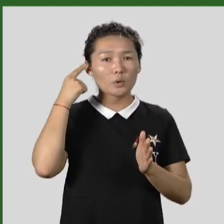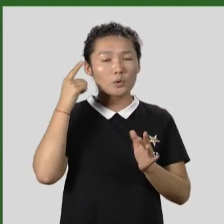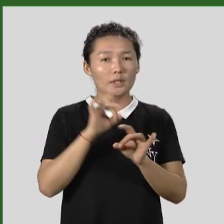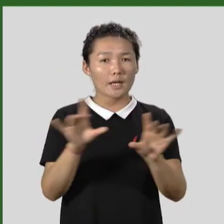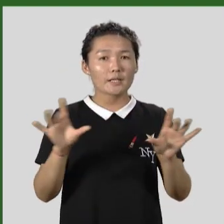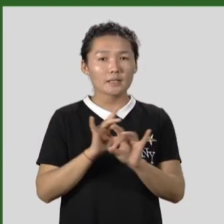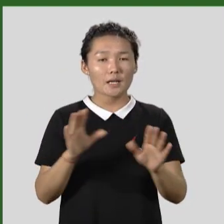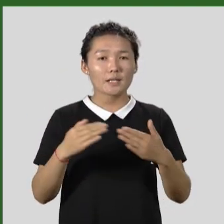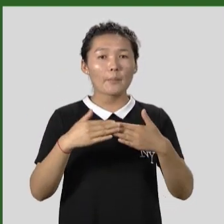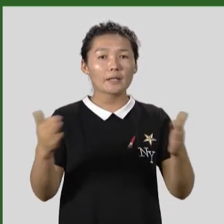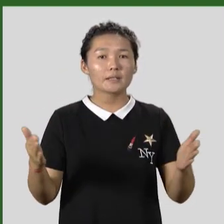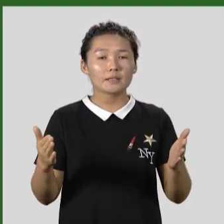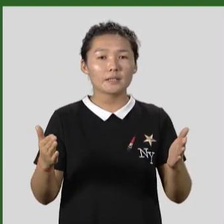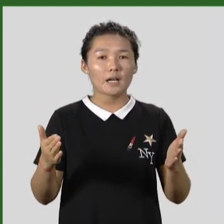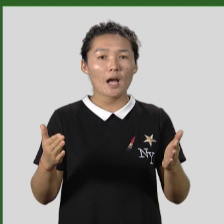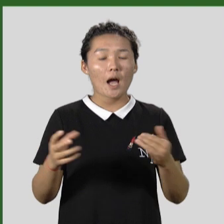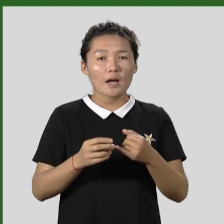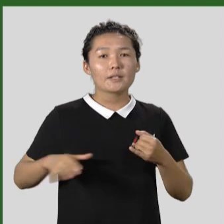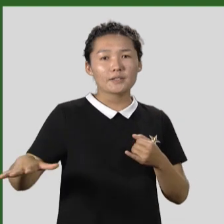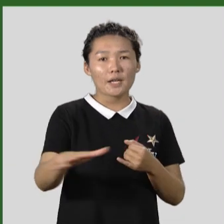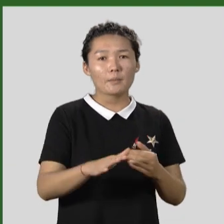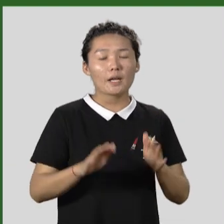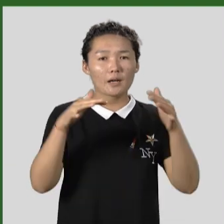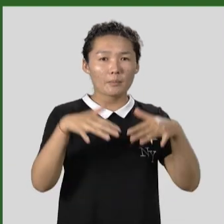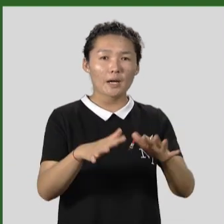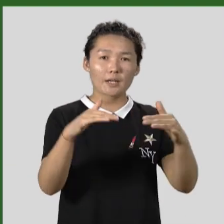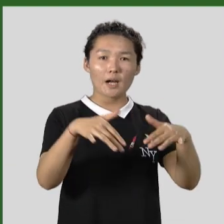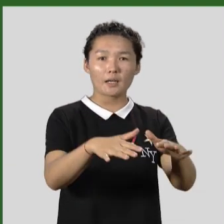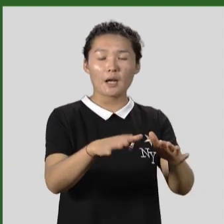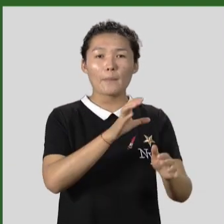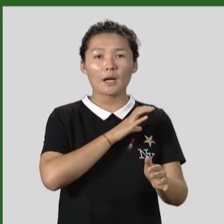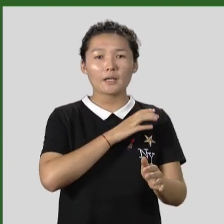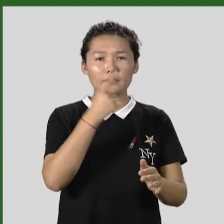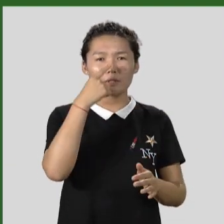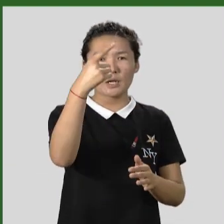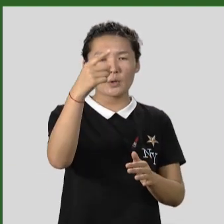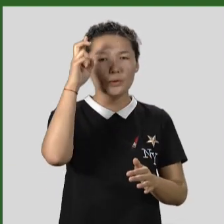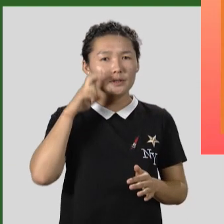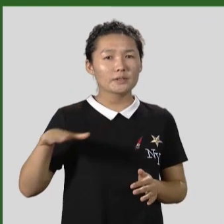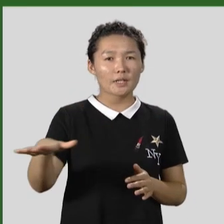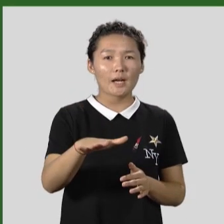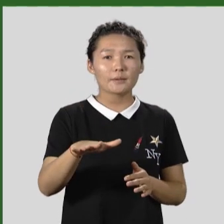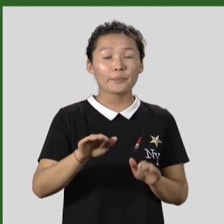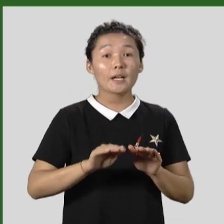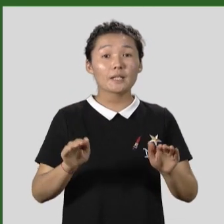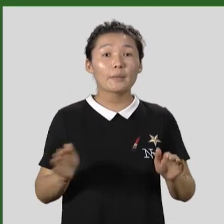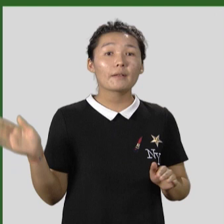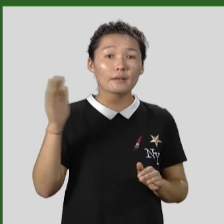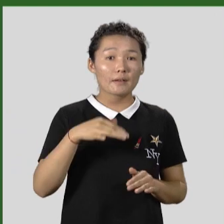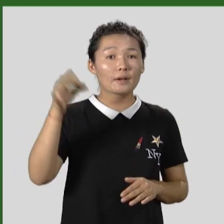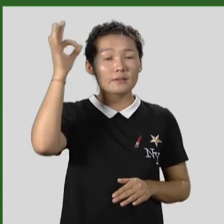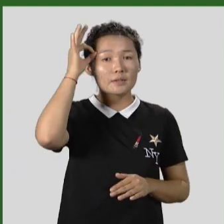открытых землях, морях, о богатствах далеких стран. Ребята, давайте вспомним с